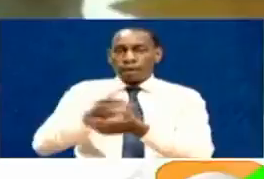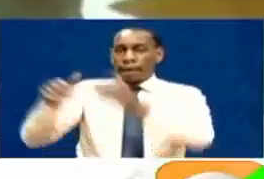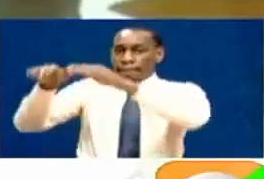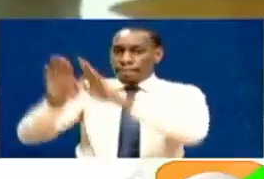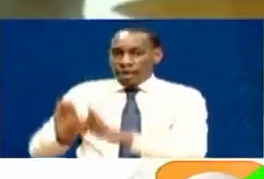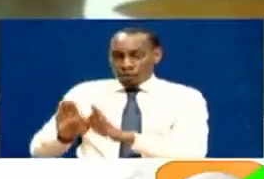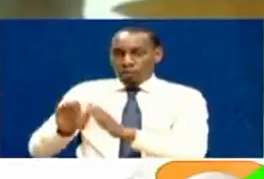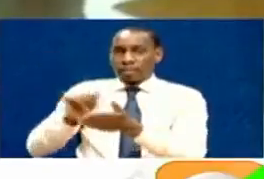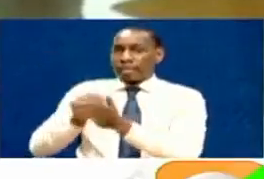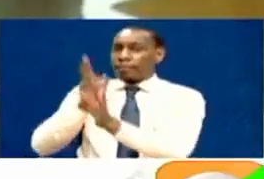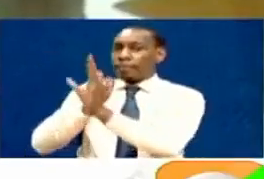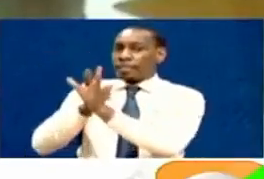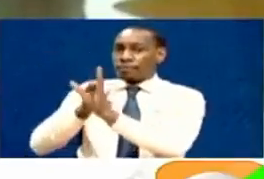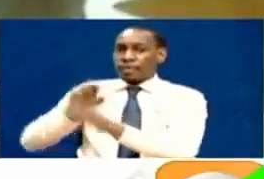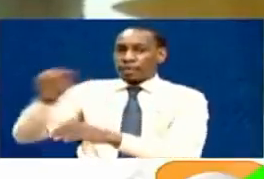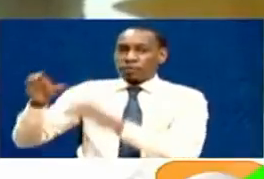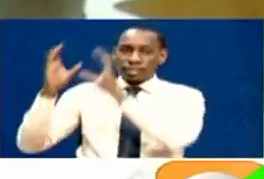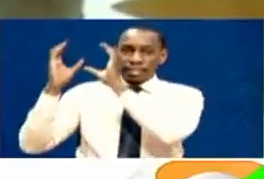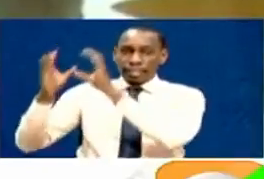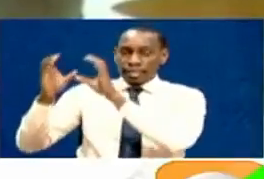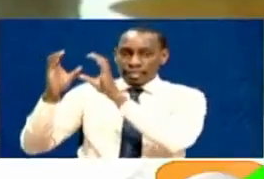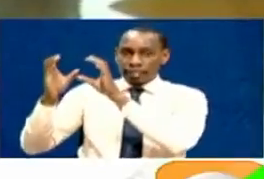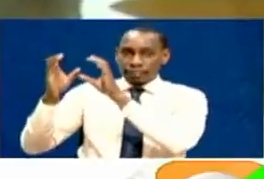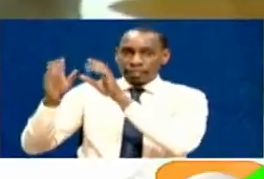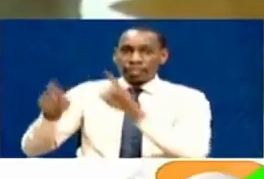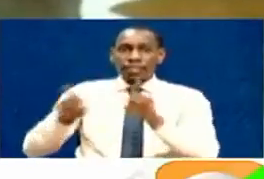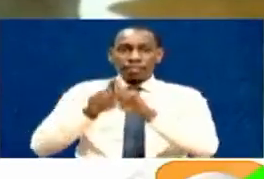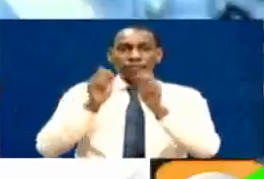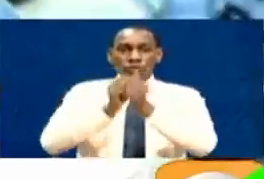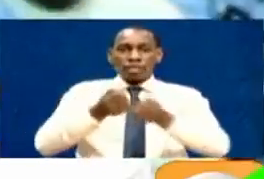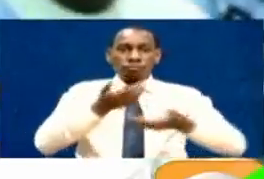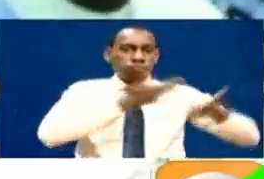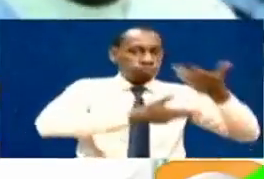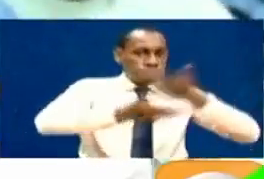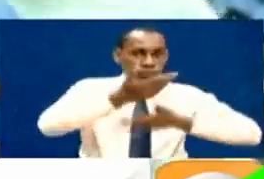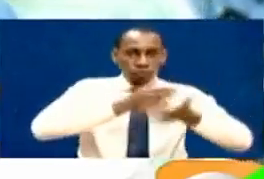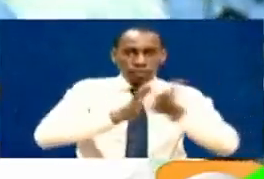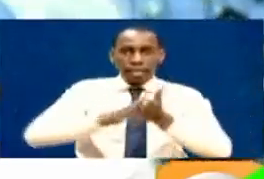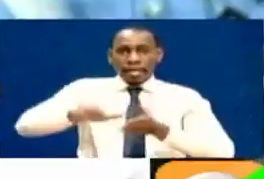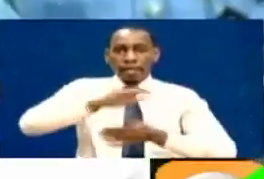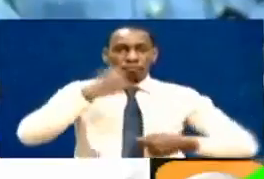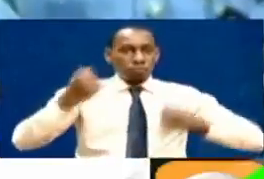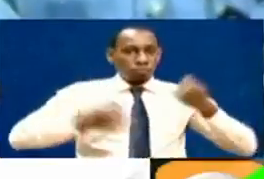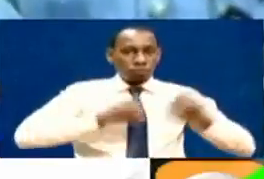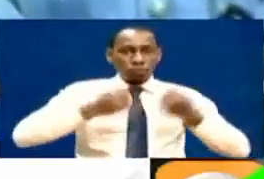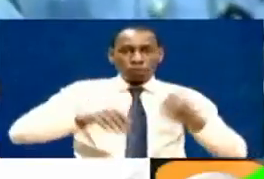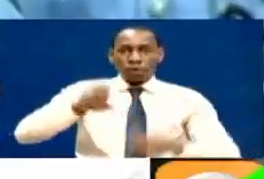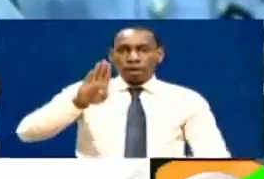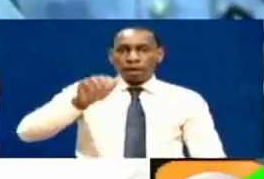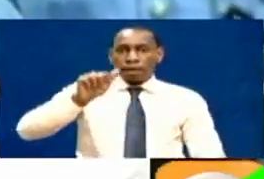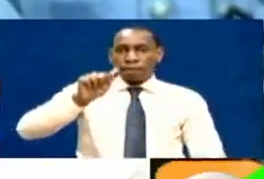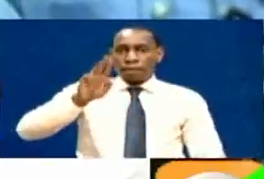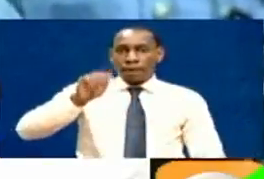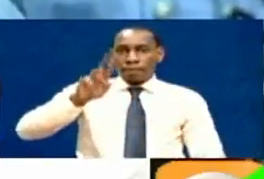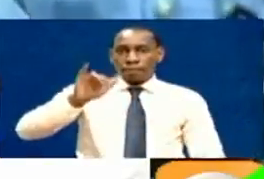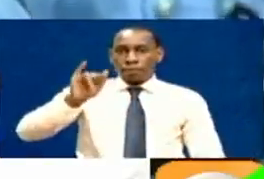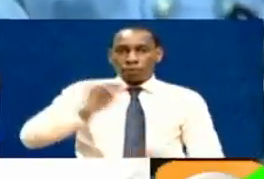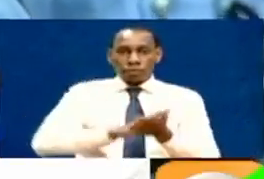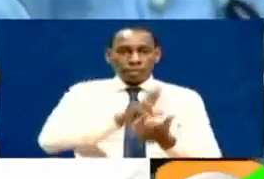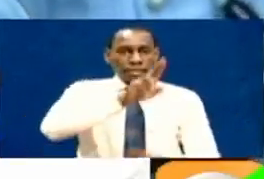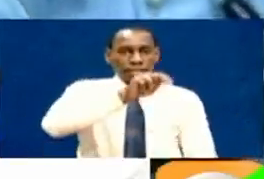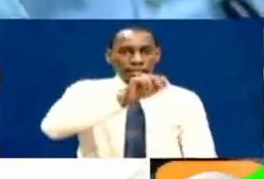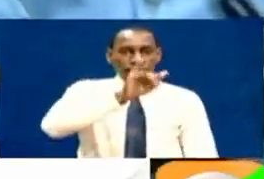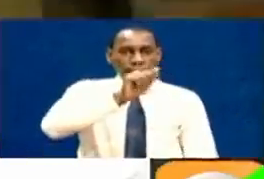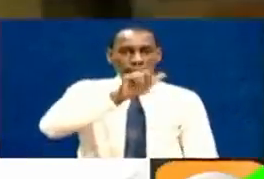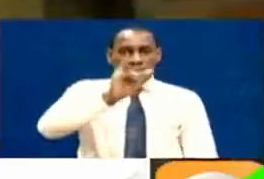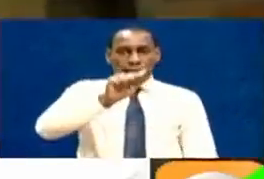mazishi alivyohudhuria kaunti ya Kilifi, eneo bunge la Rabai, pamoja na kutangamana katika maeneo ya burudani mtaani Bamburi na Nyali kabla ya